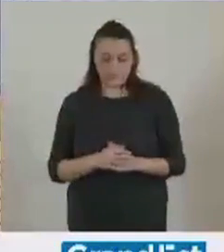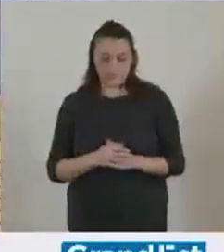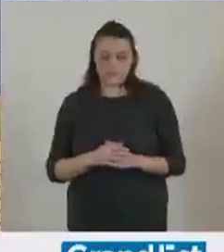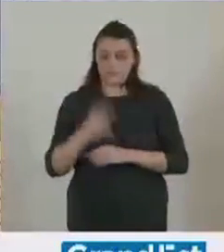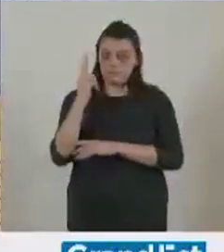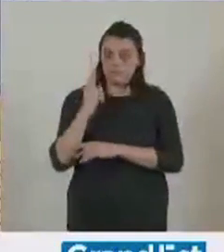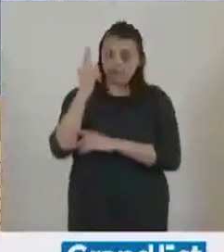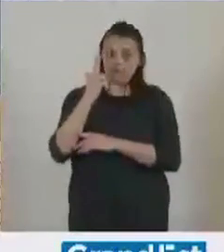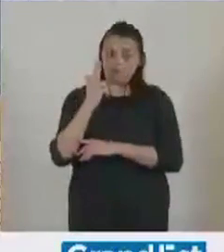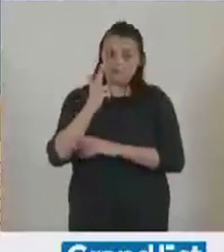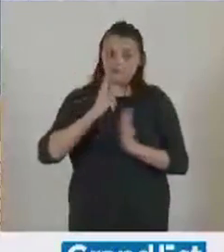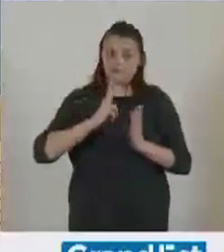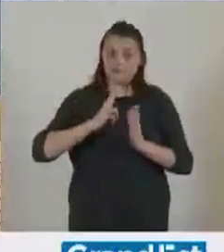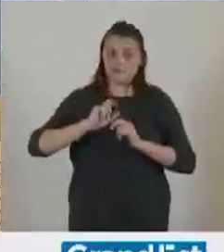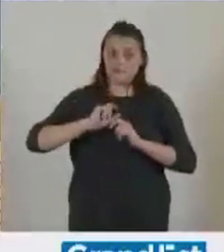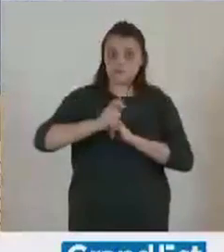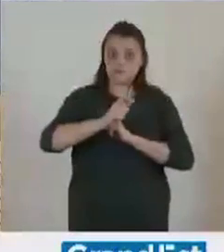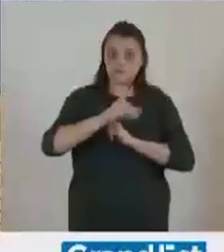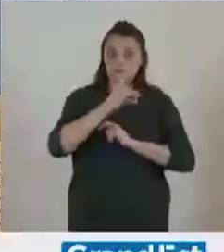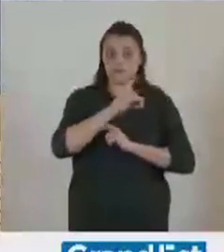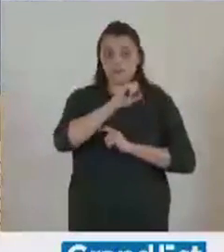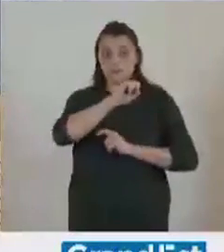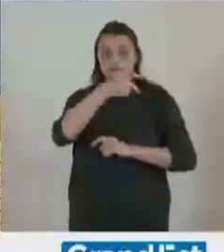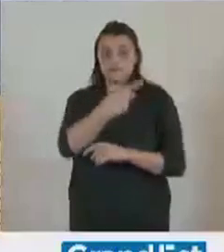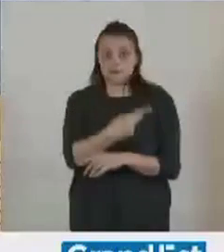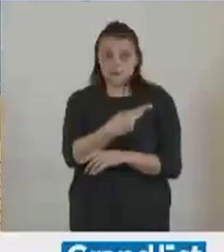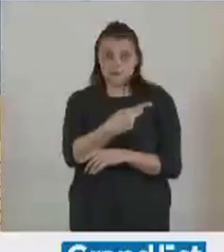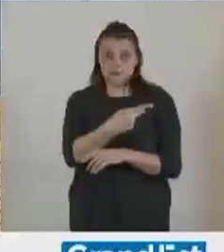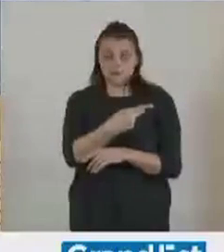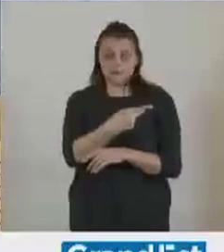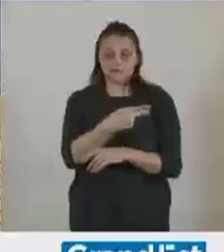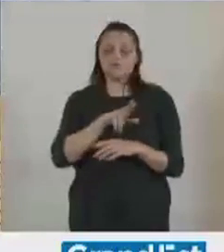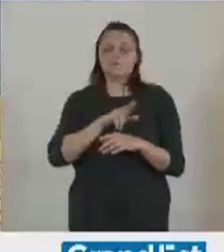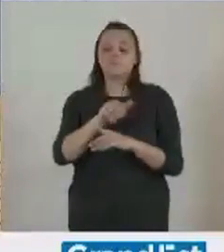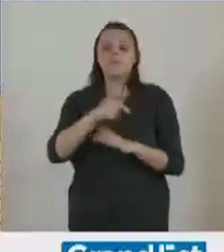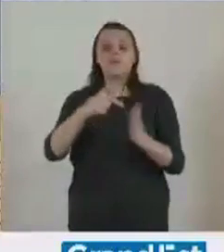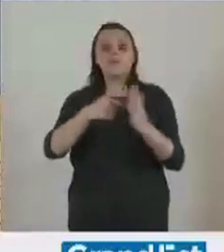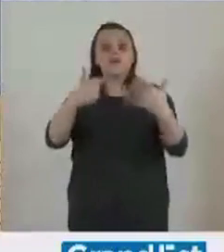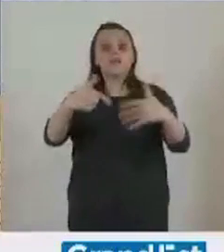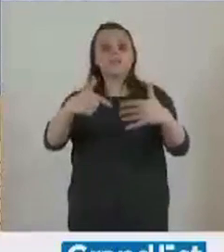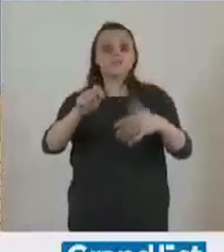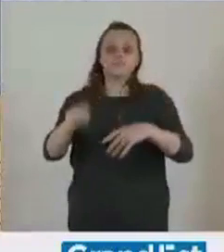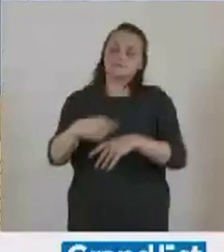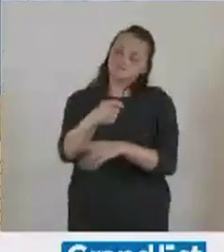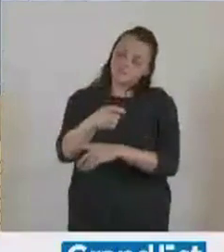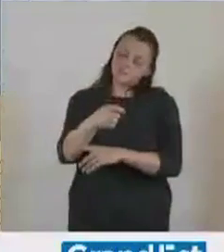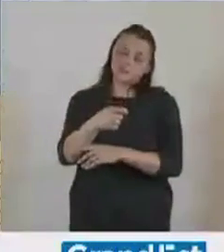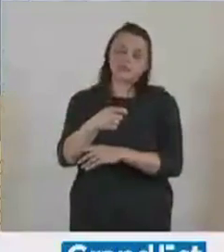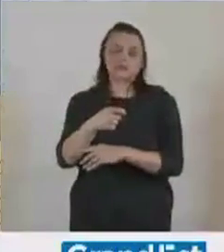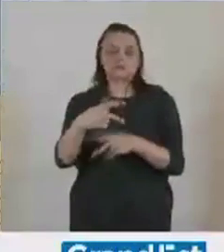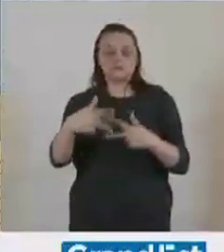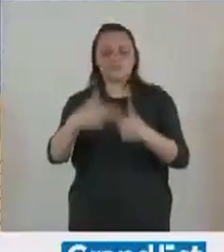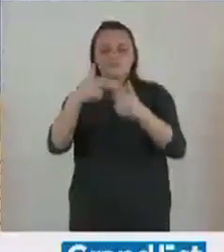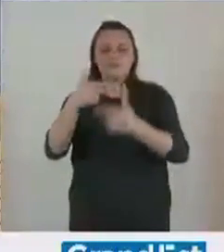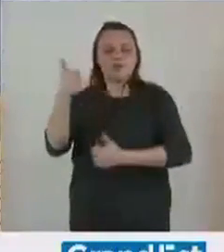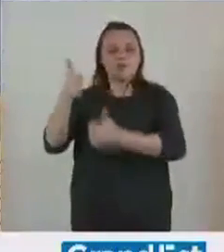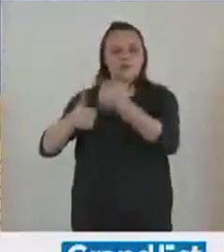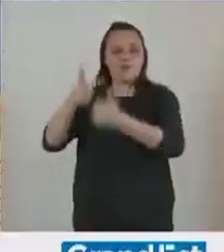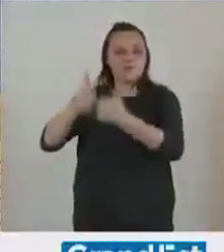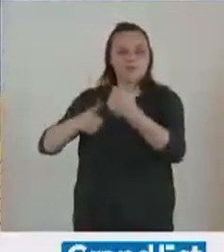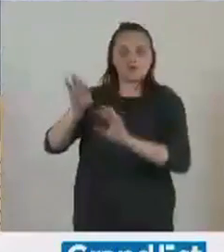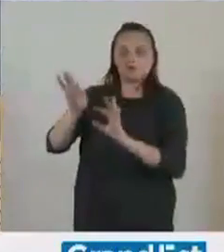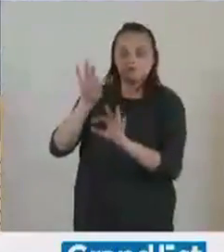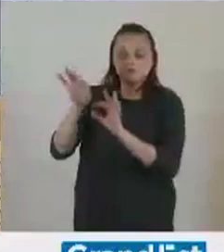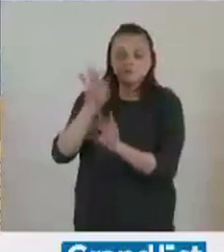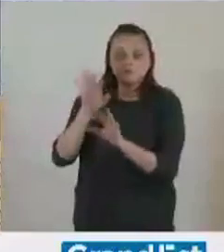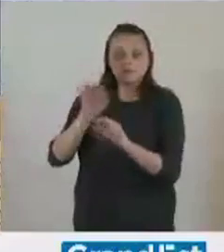DSP. En 2017, il y aura évidemment la phase de mise en concurrence, la sélection du titulaire de la concession et la